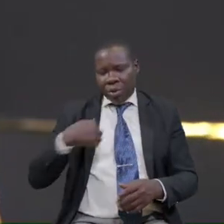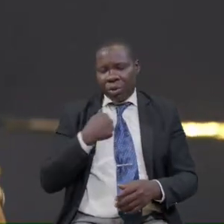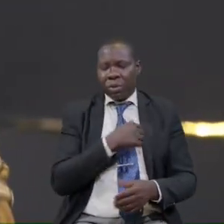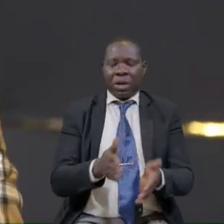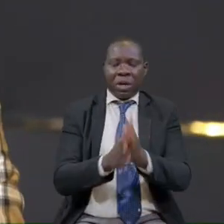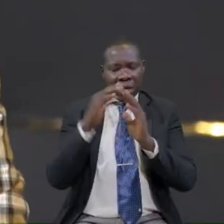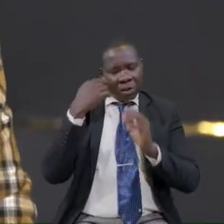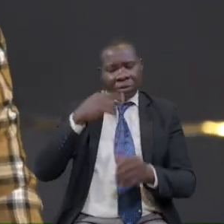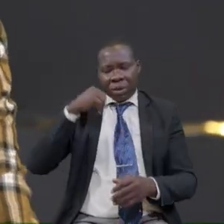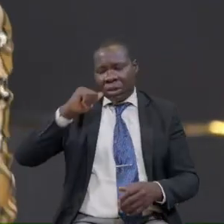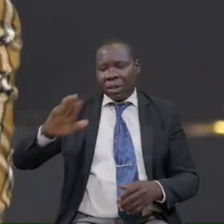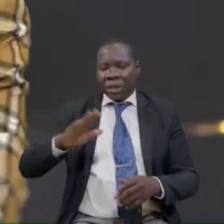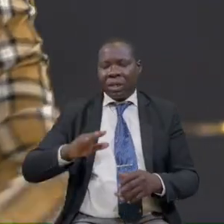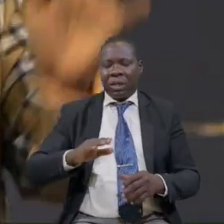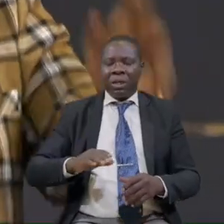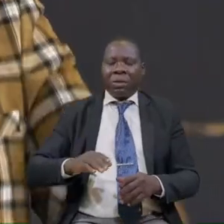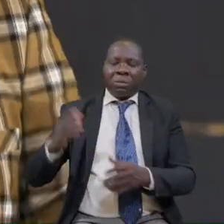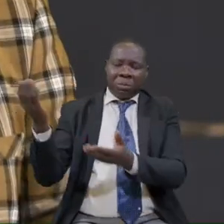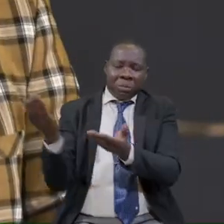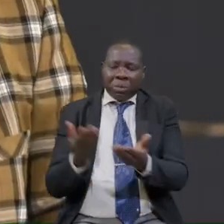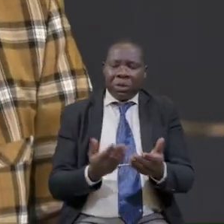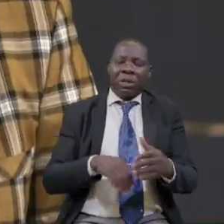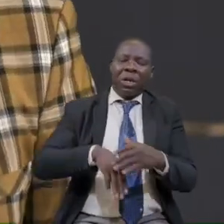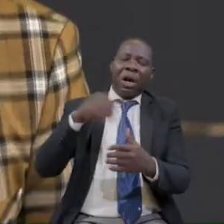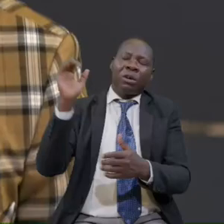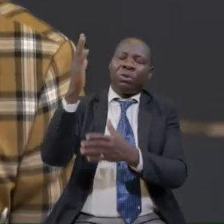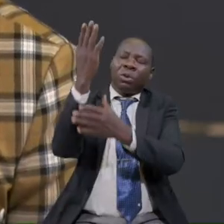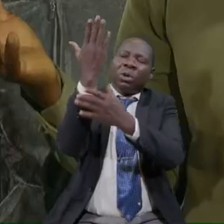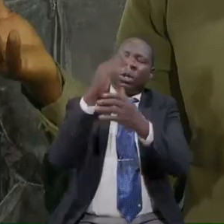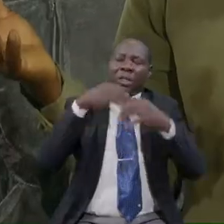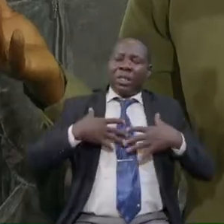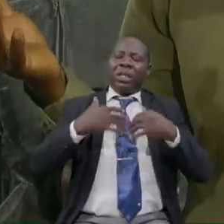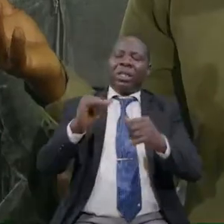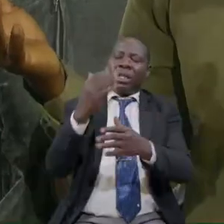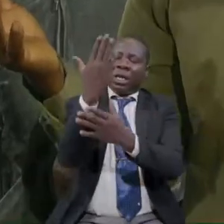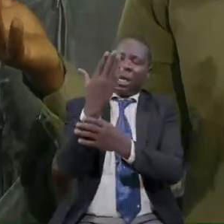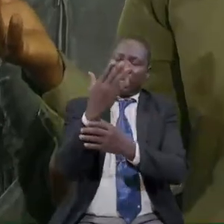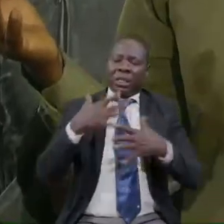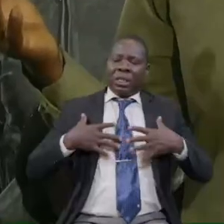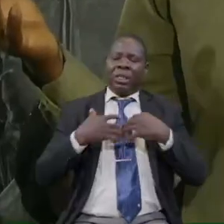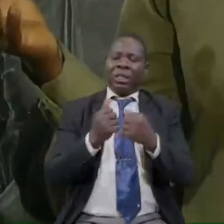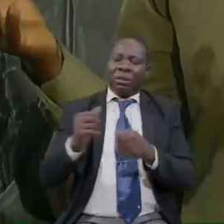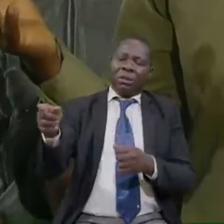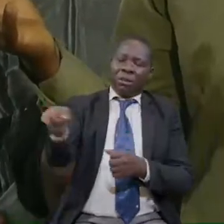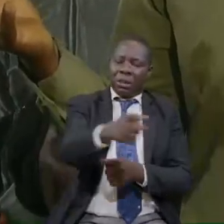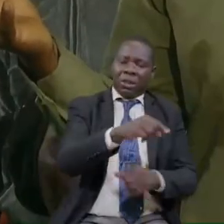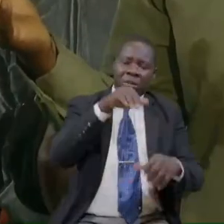filles. Étends ta main de guérison, guéris-les au nom de Jésus-Christ.